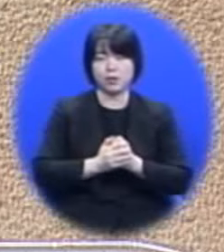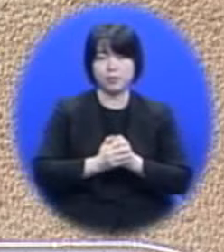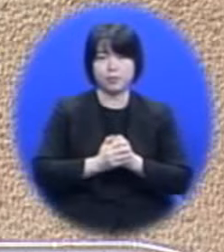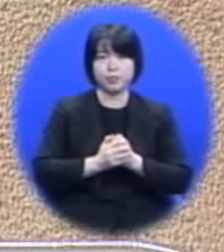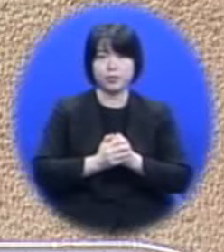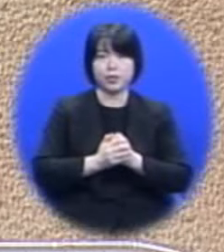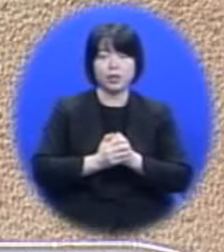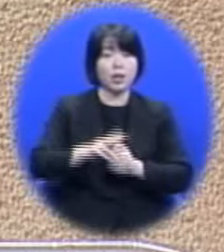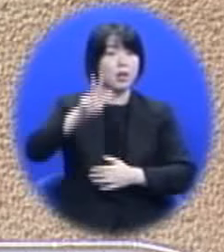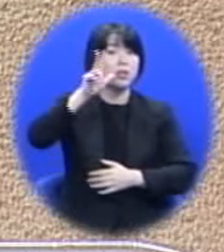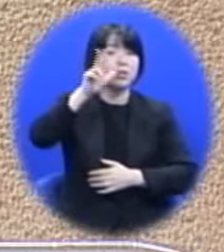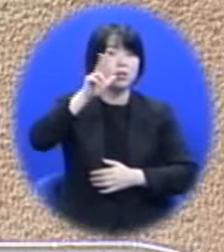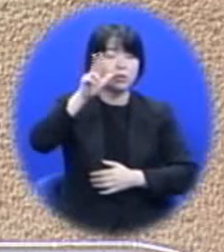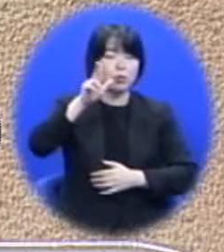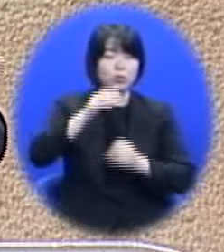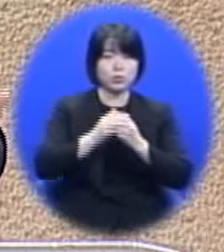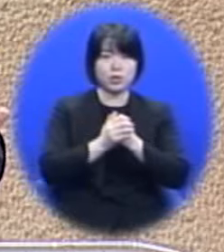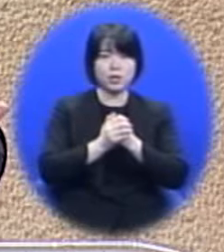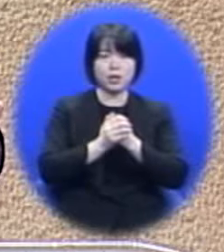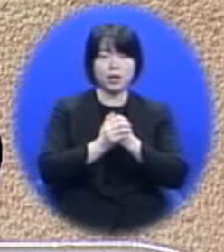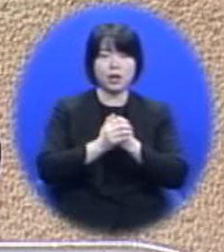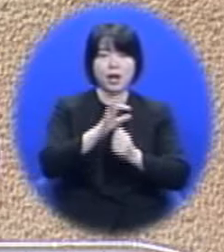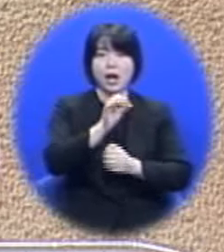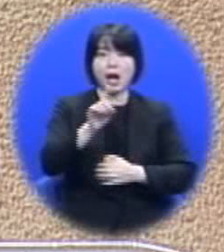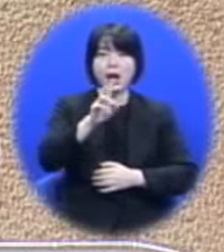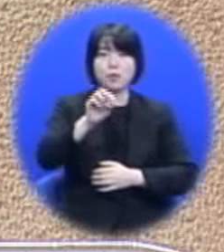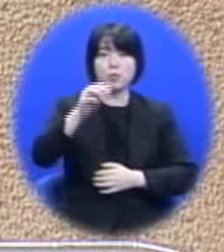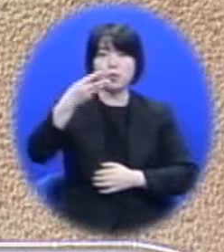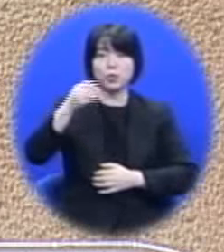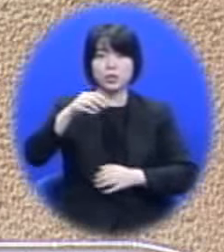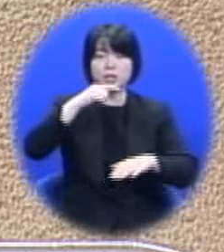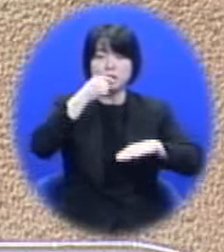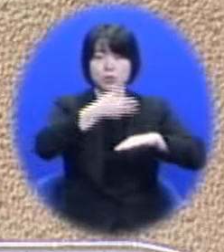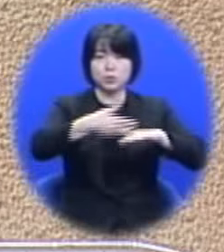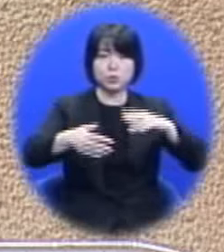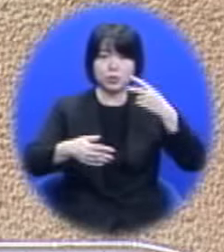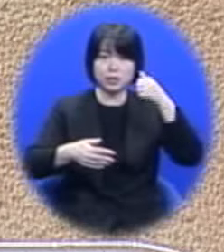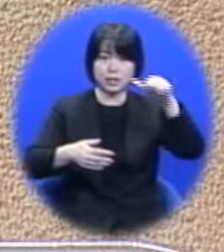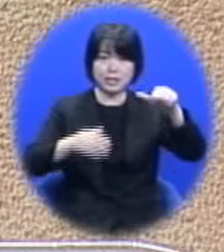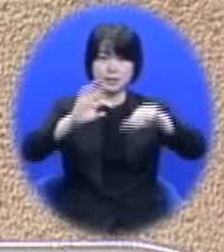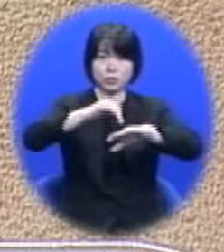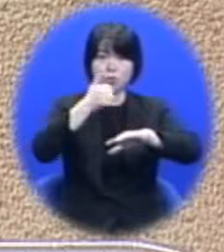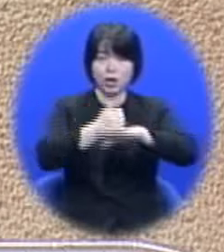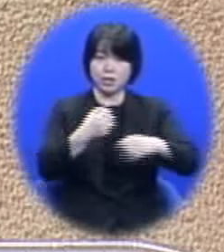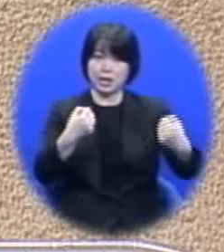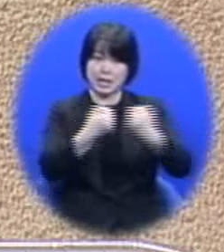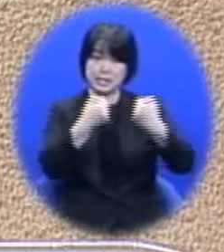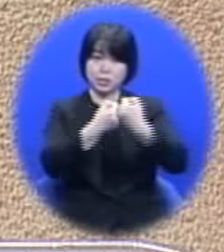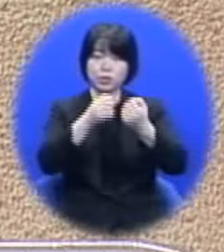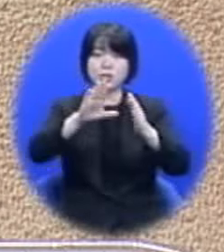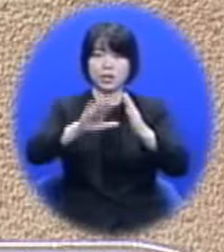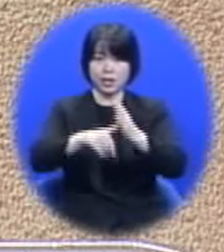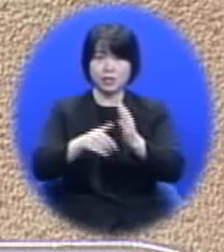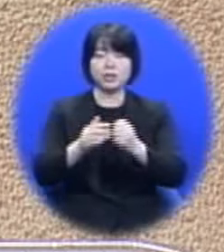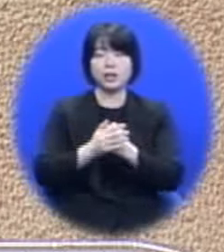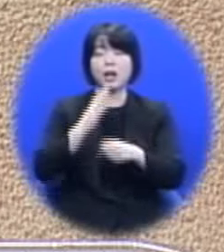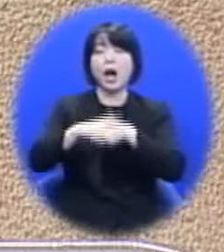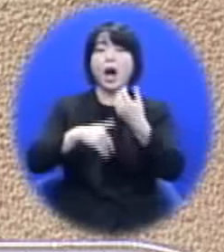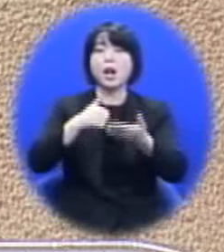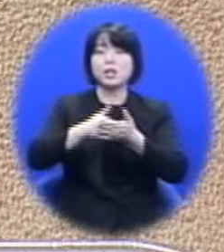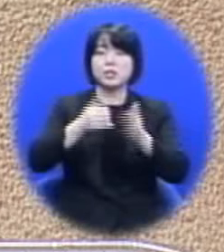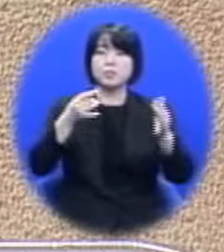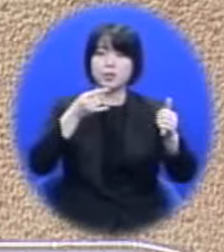여호수아가 아모리 족속 다섯 왕과 싸움을 싸우는데 하나님께서 그